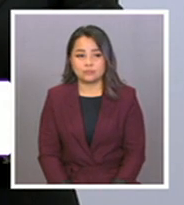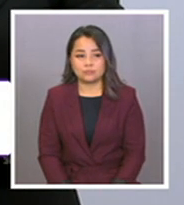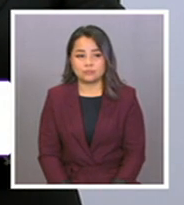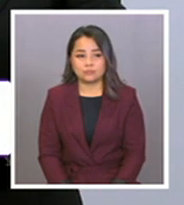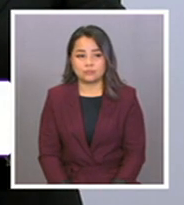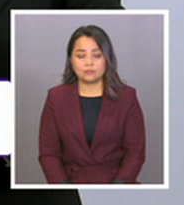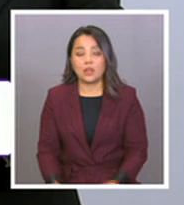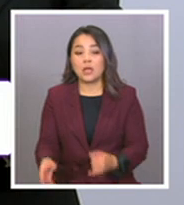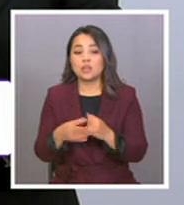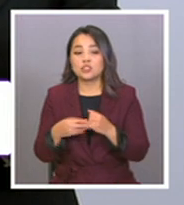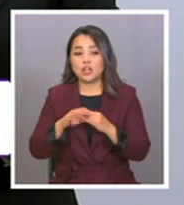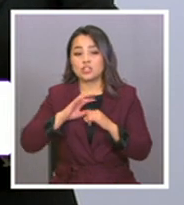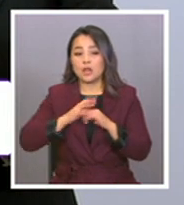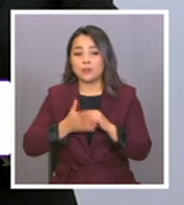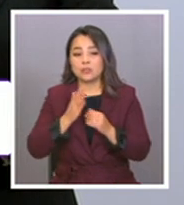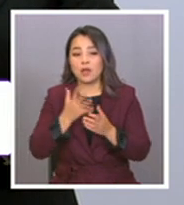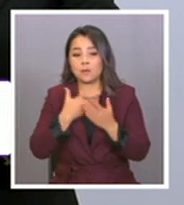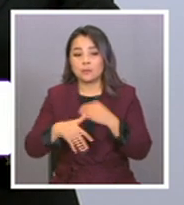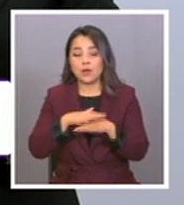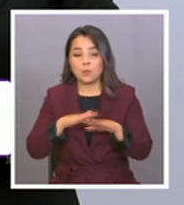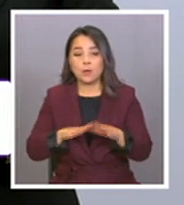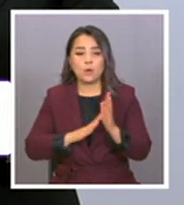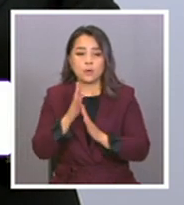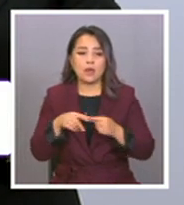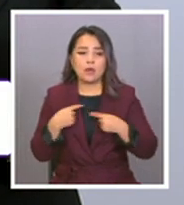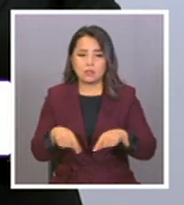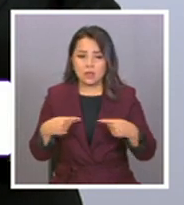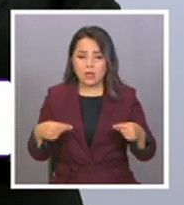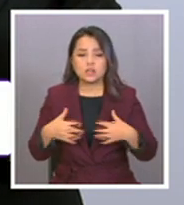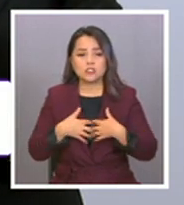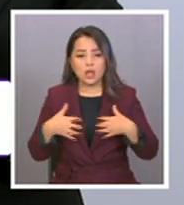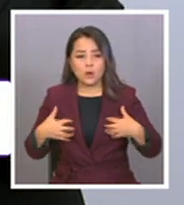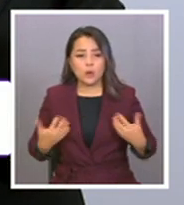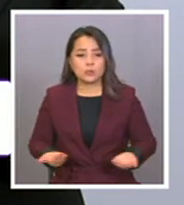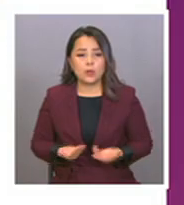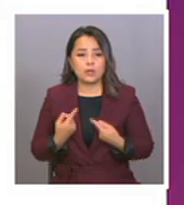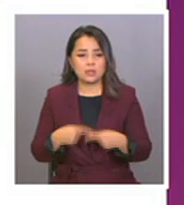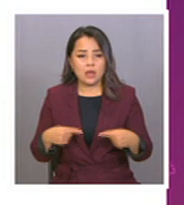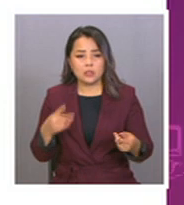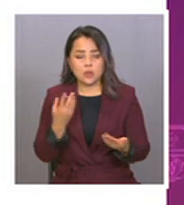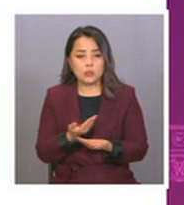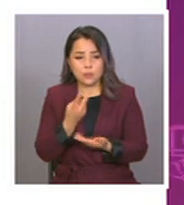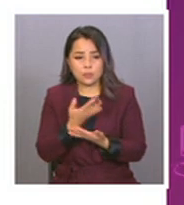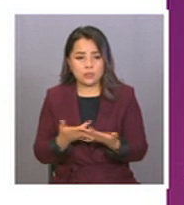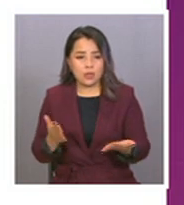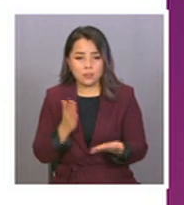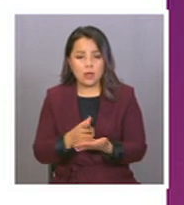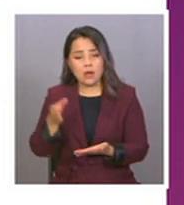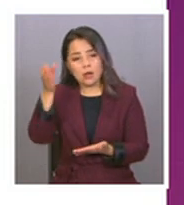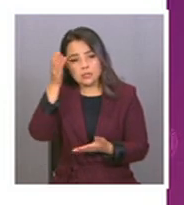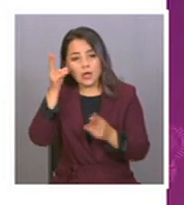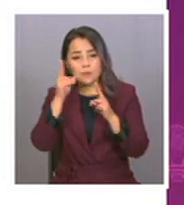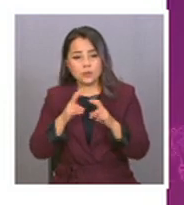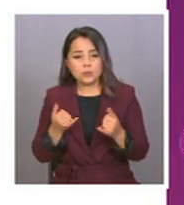Жер бетінде өсімдіктердің алуан түрі өссе, жануарлардың көптеген түрі тіршілік етеді. Ғалымдардың зерттеуі бойынша, қазіргі